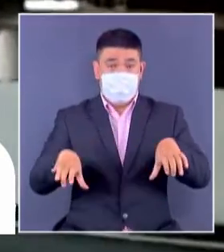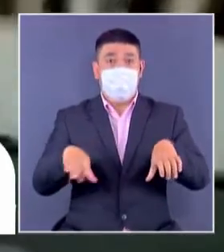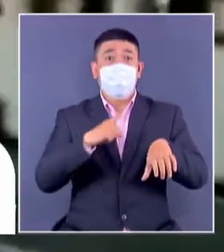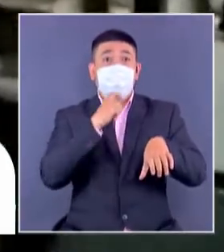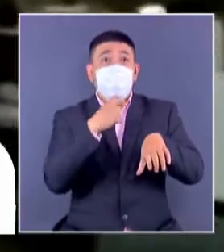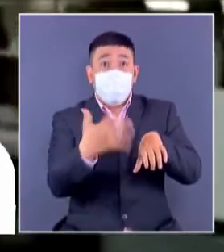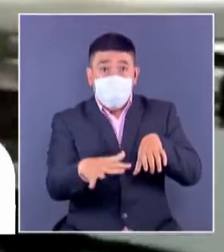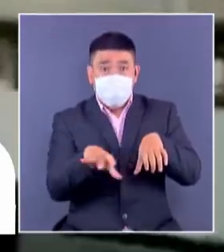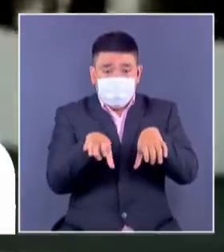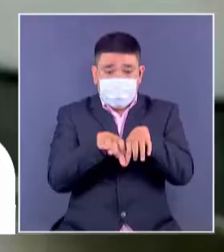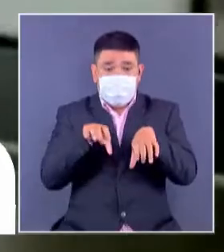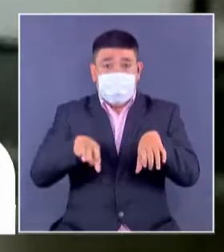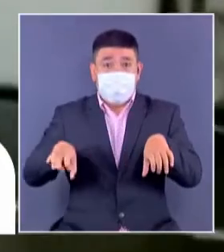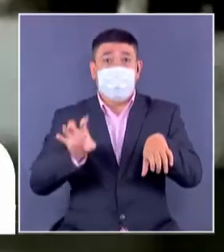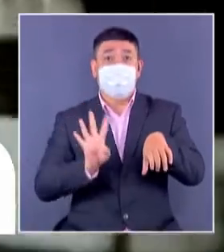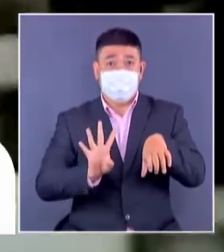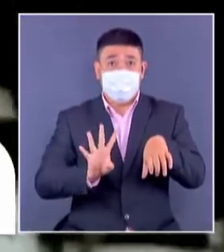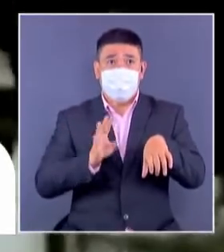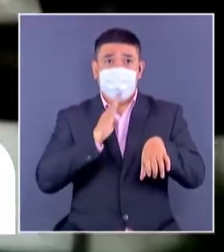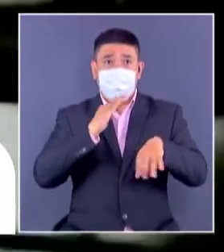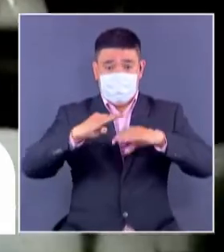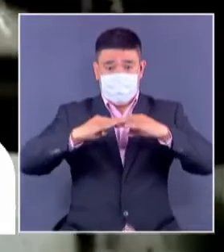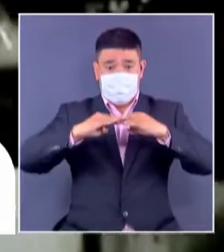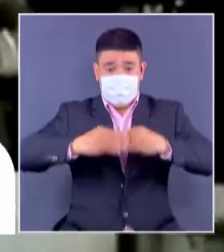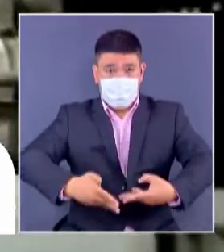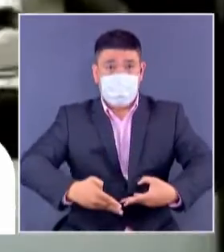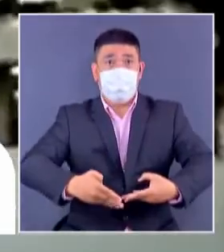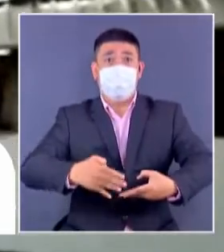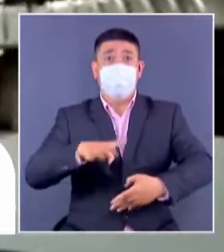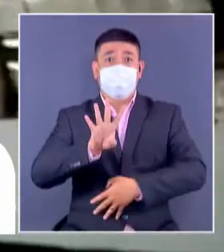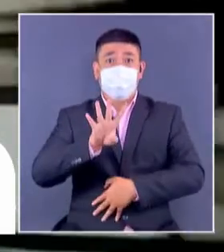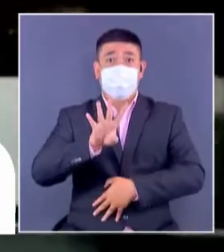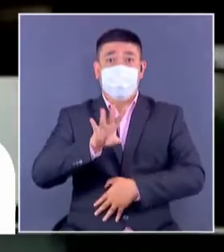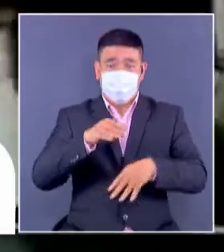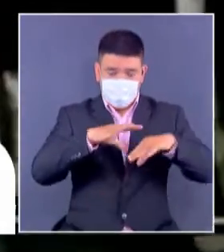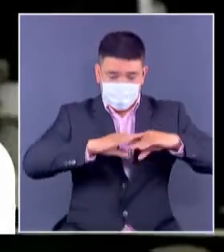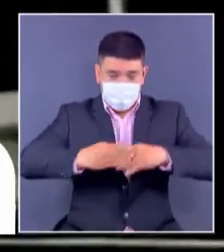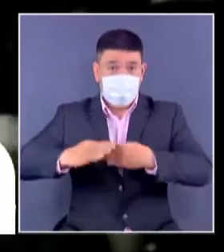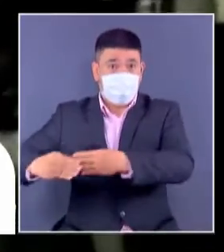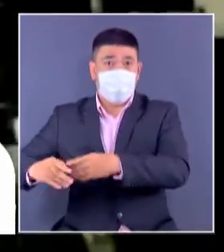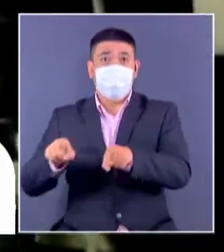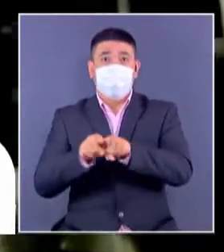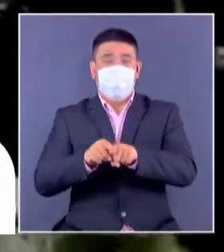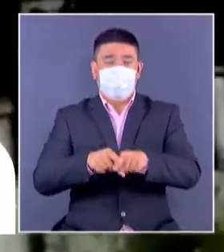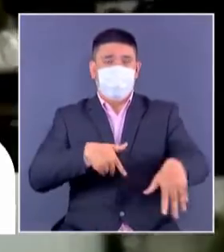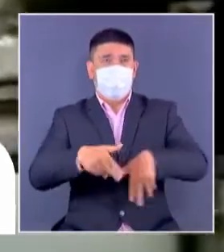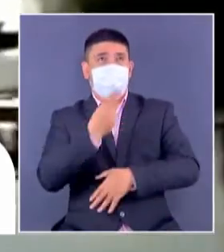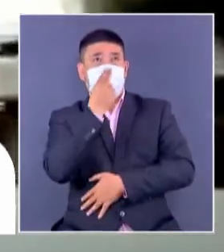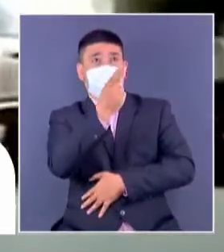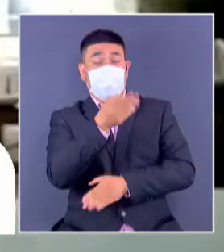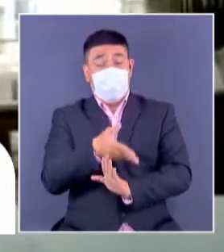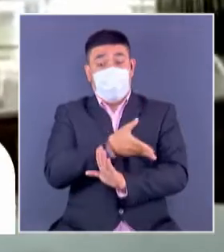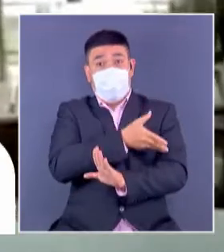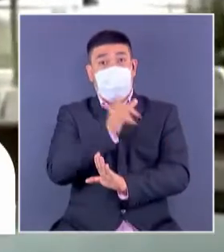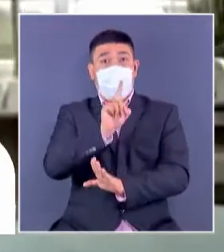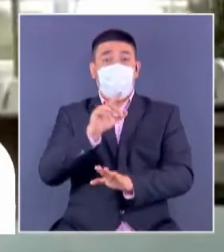แล้วแล้วก็ปลูกติดกัน4หลังเนี่ยแหละครับแล้วเวลามันพังเนี่ยมันพังคลื่นลงมาทั้ง4หลังไปพร้อมกันเลยนะครับชาวบ้านบอกครับว่าก่อนเกิด